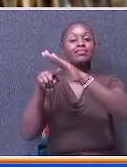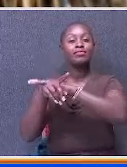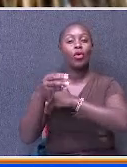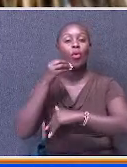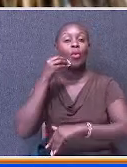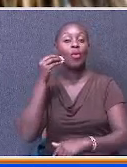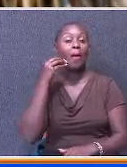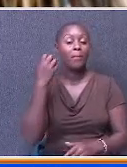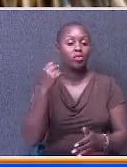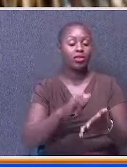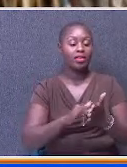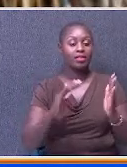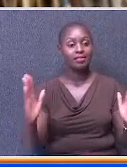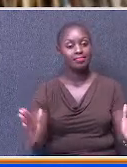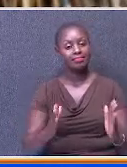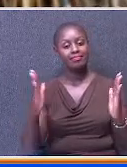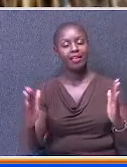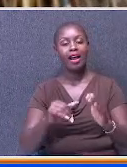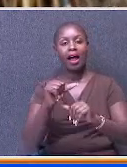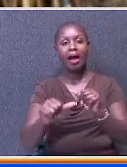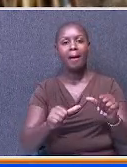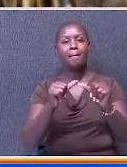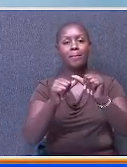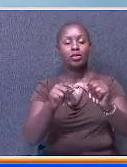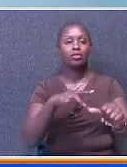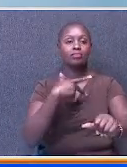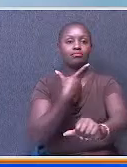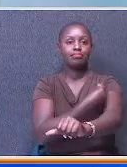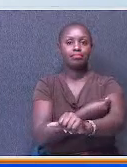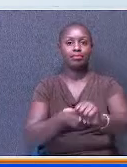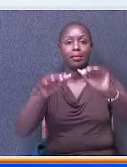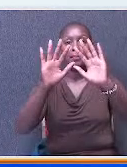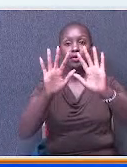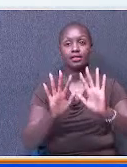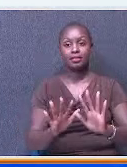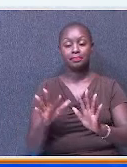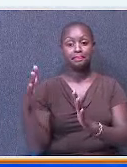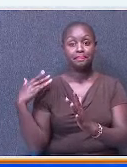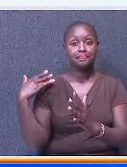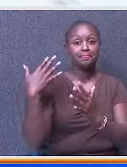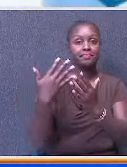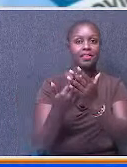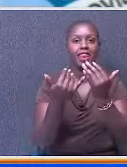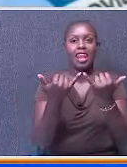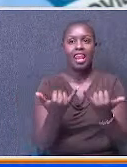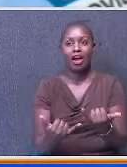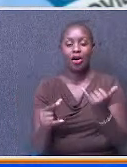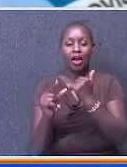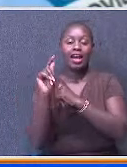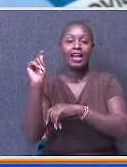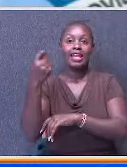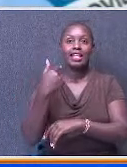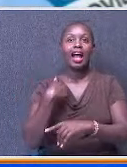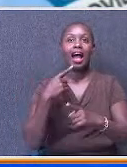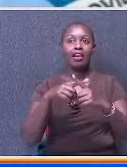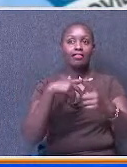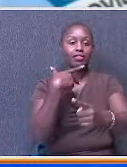ili kutoa hamasisho kuhusu umuhimu wa chanjo. Kufikia sasa, taifa la Kenya limechanja